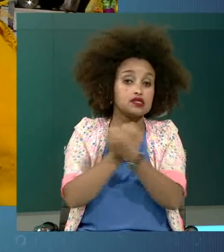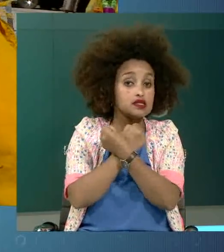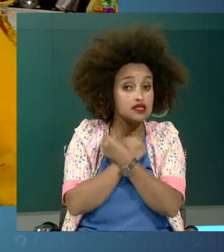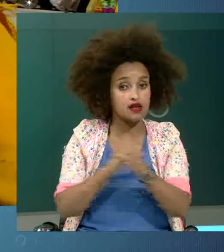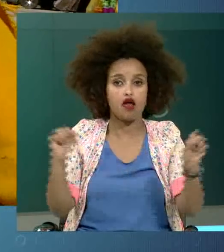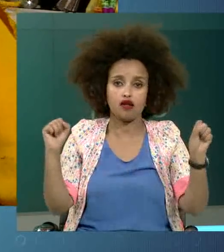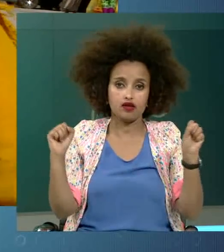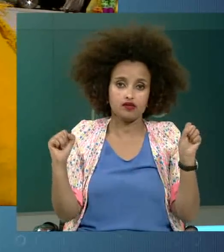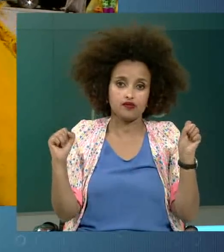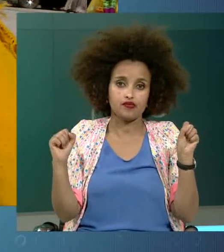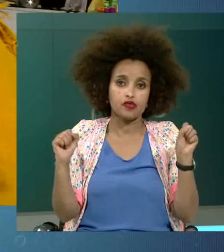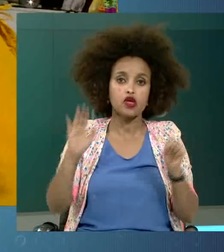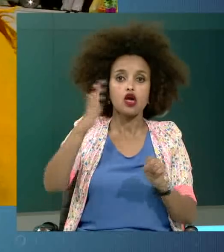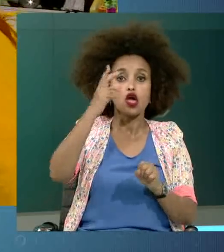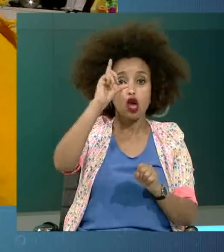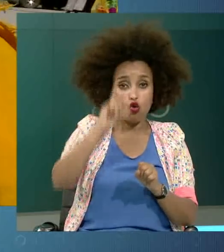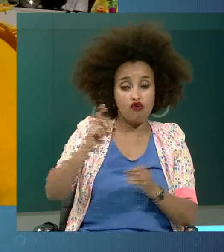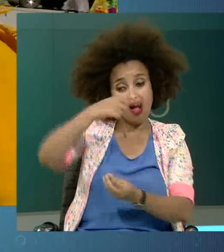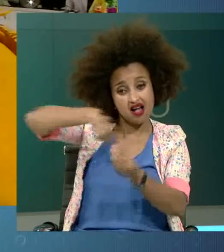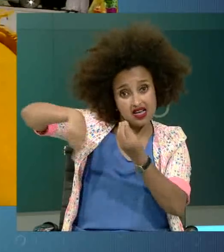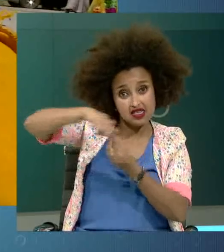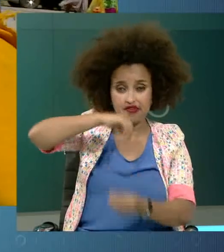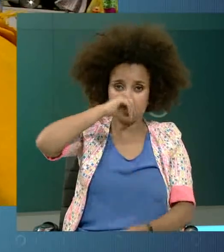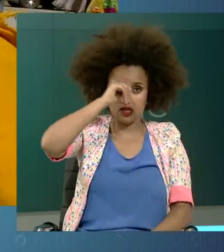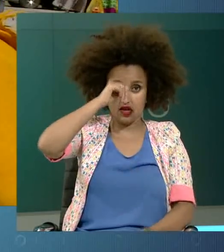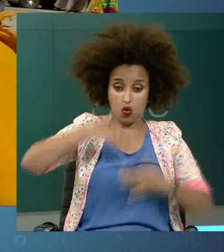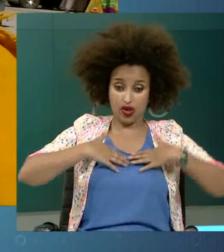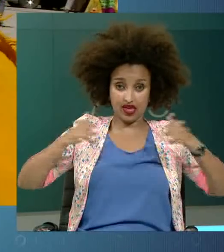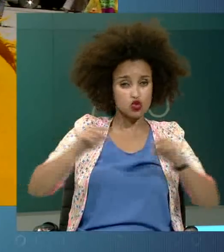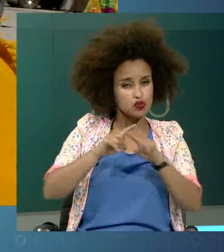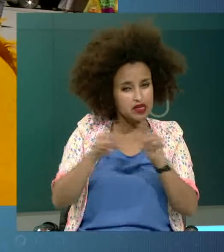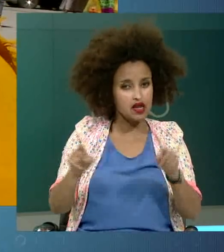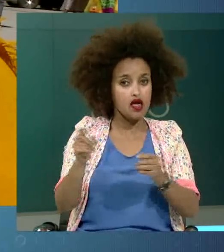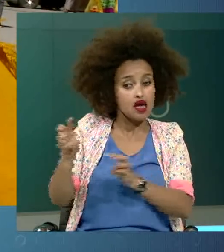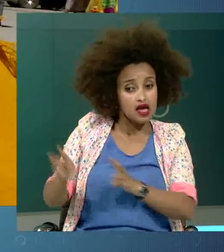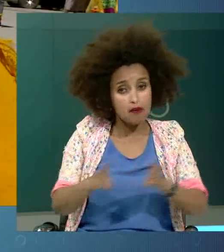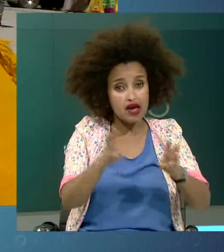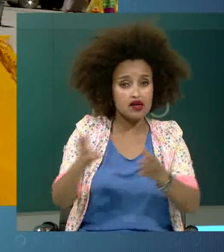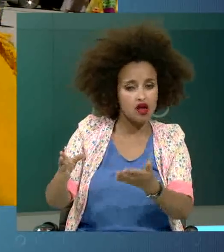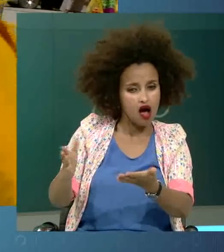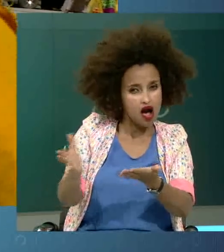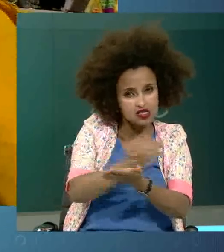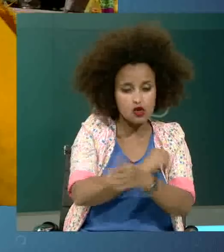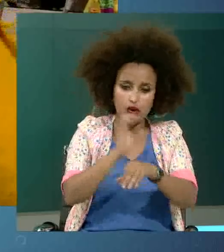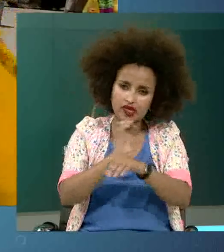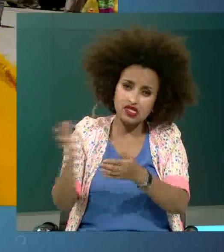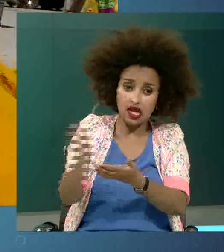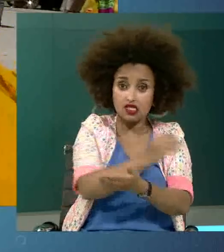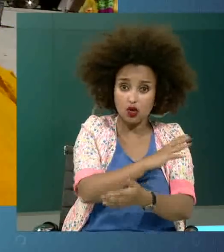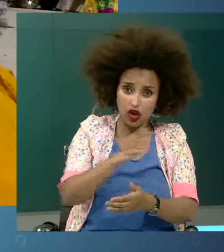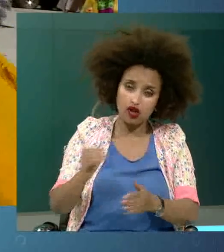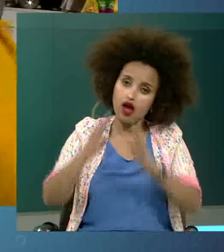ይዳንልን። የጎፋ ካምፕ ወጣቶች በተለይ ከመንገድ ከቤተ ክርስቲያን አንስተውናንና እነሱም